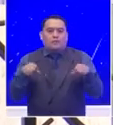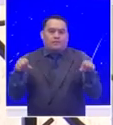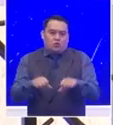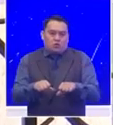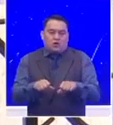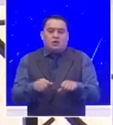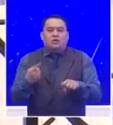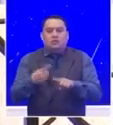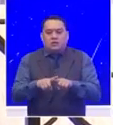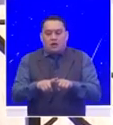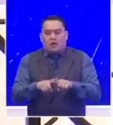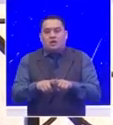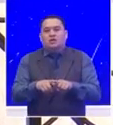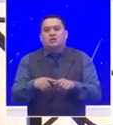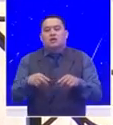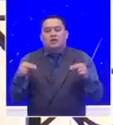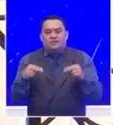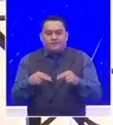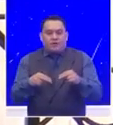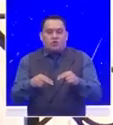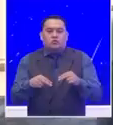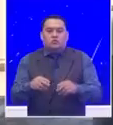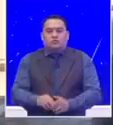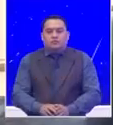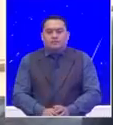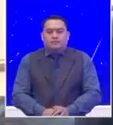удостоверение, техпаспорт, свидетельство по актам гражданского